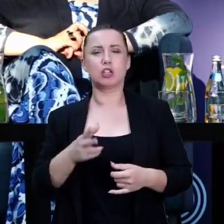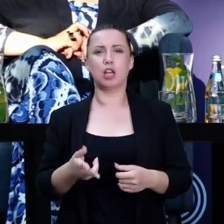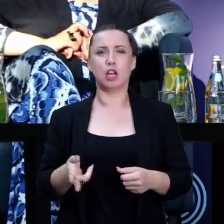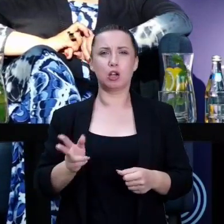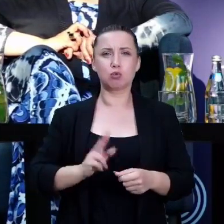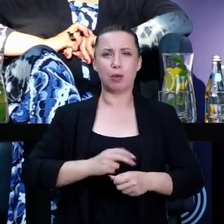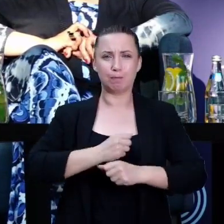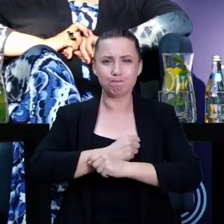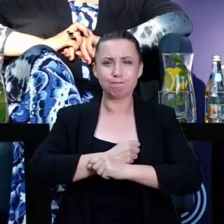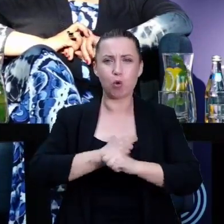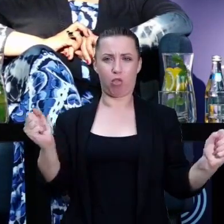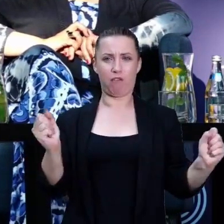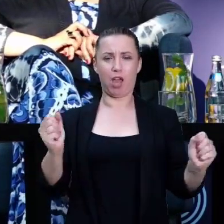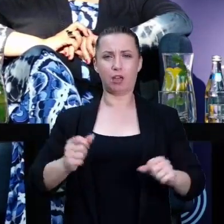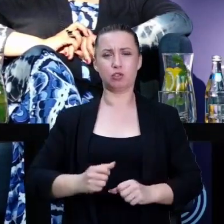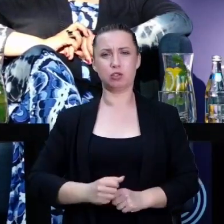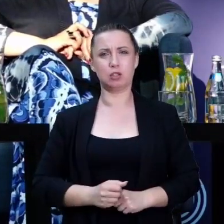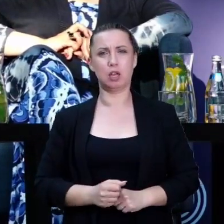móc